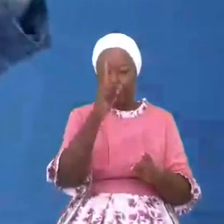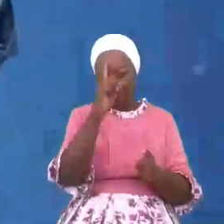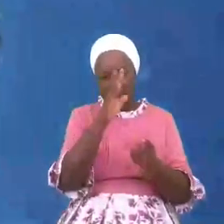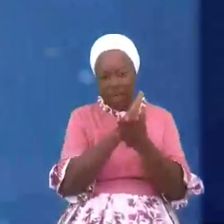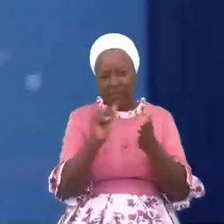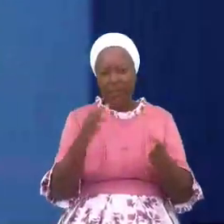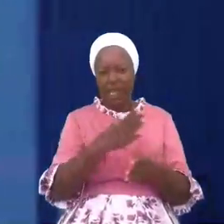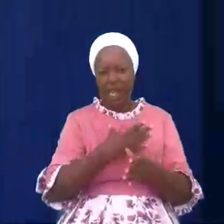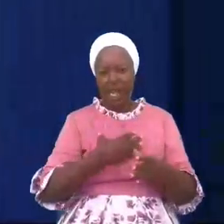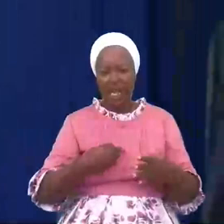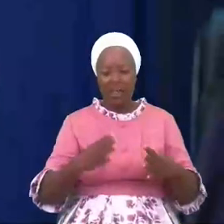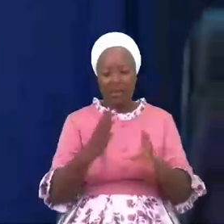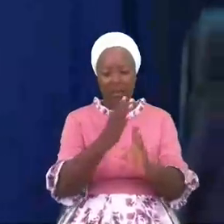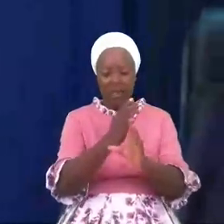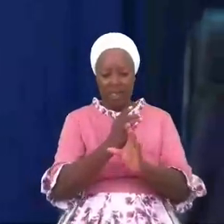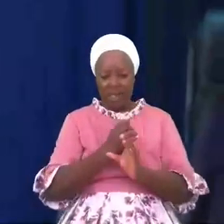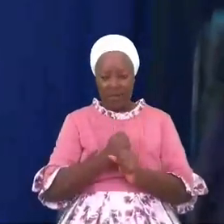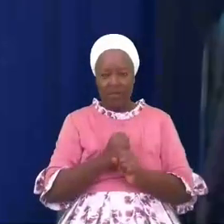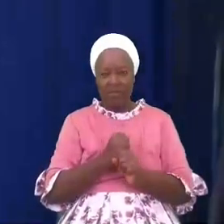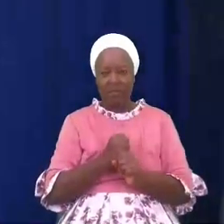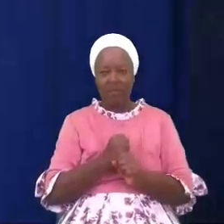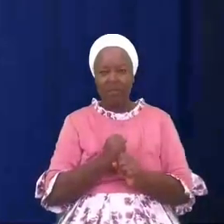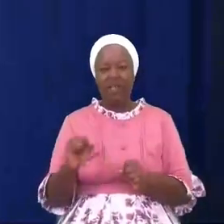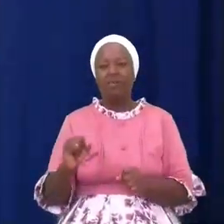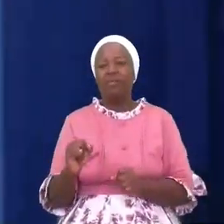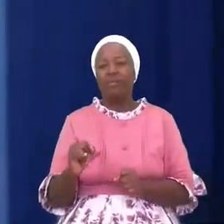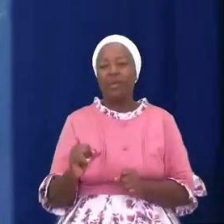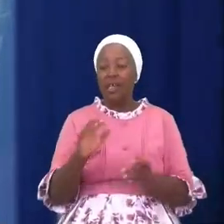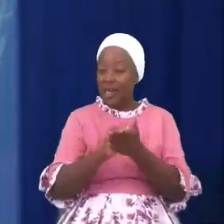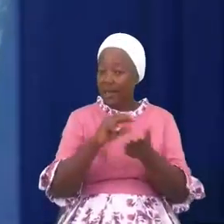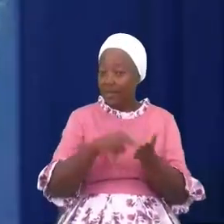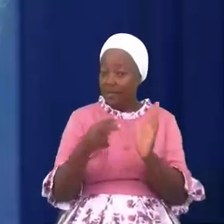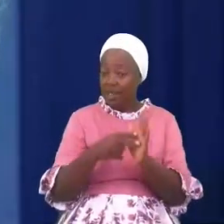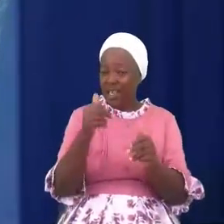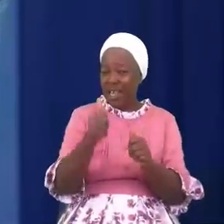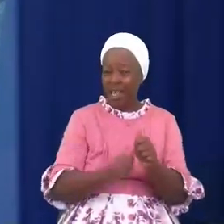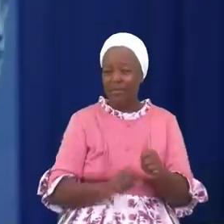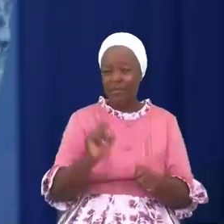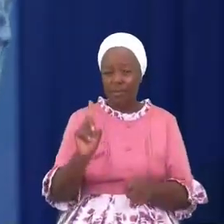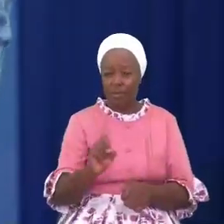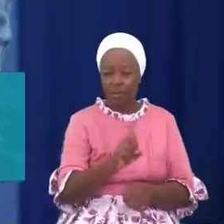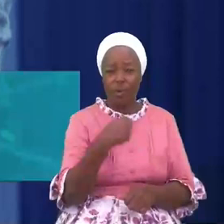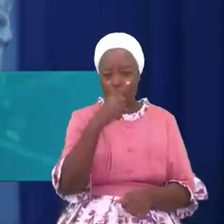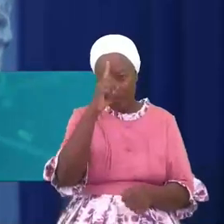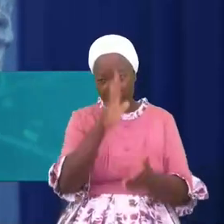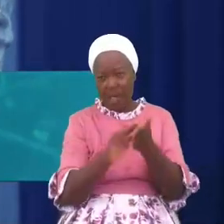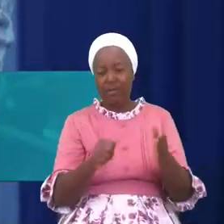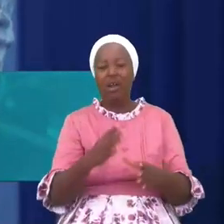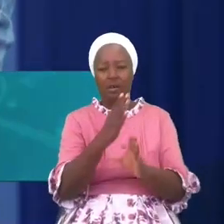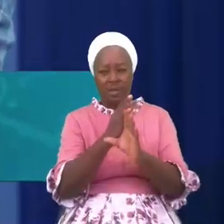recevoir. Croire et recevoir. Cela veut dire, quiconque croit,